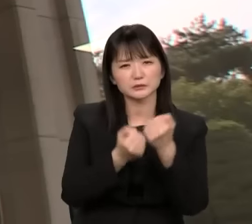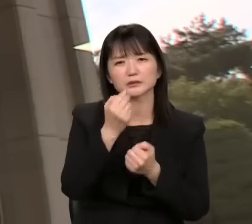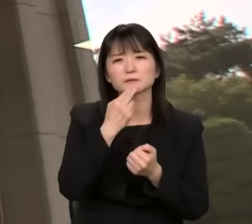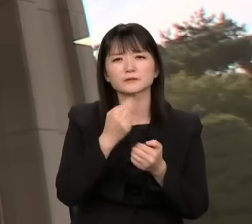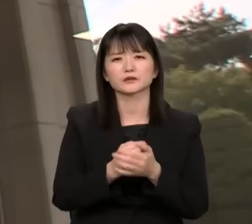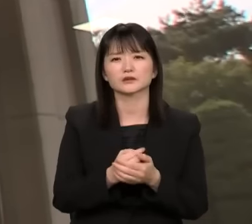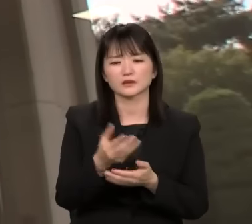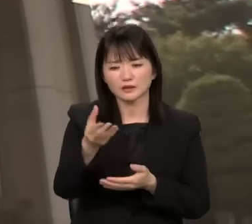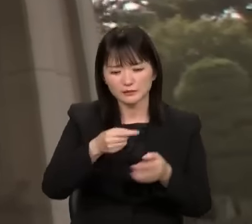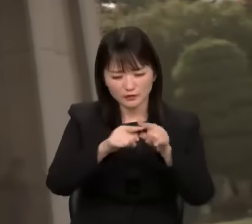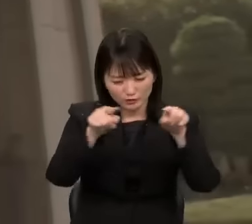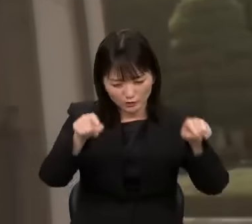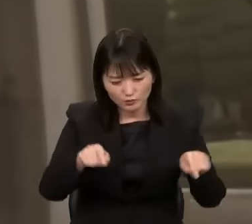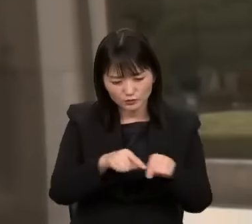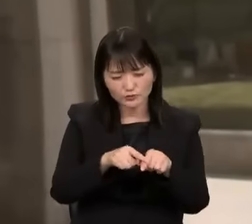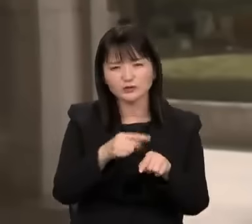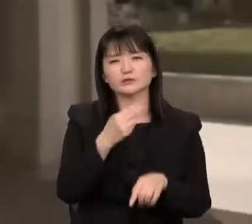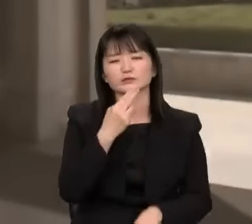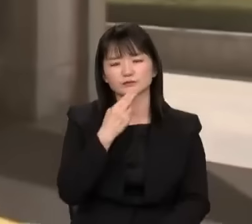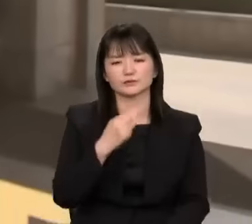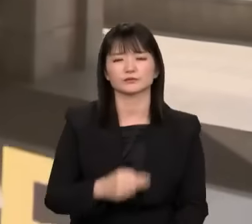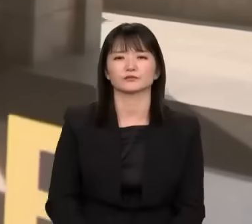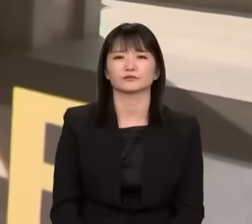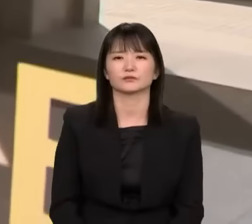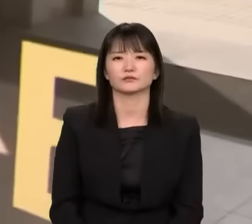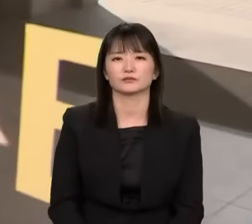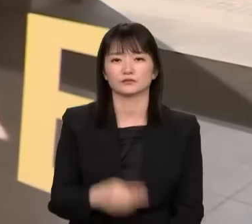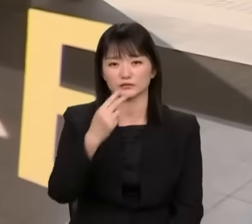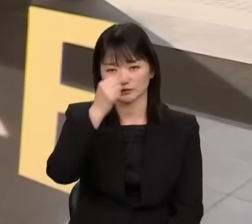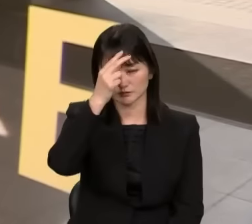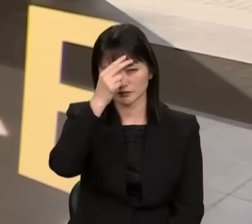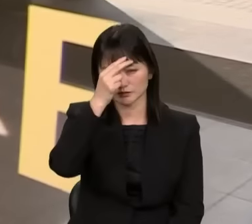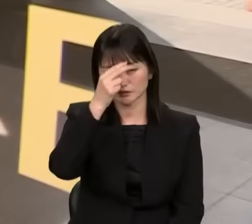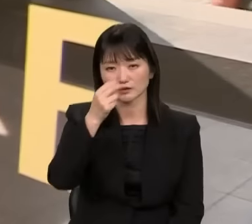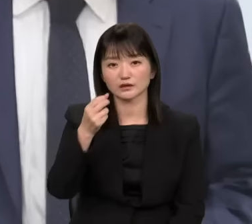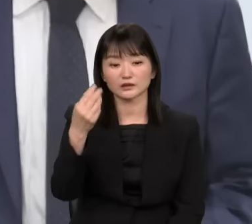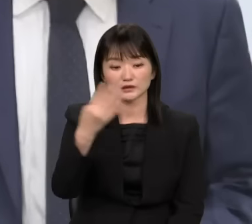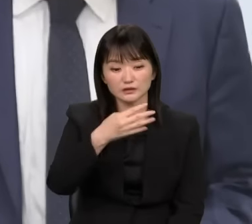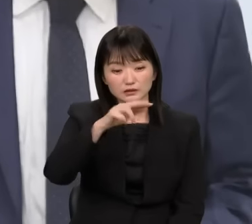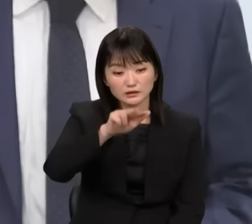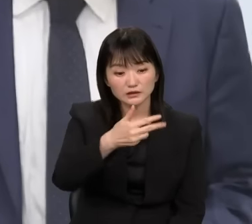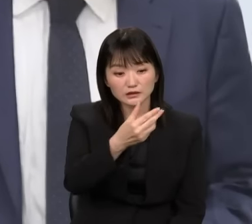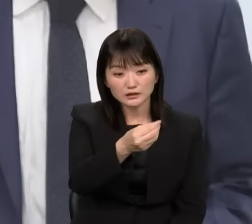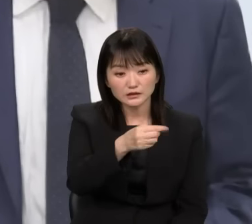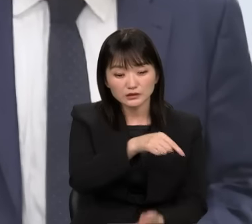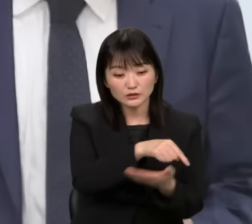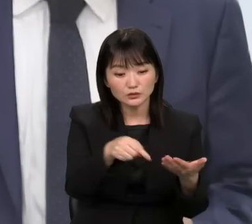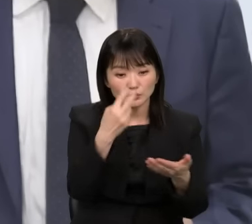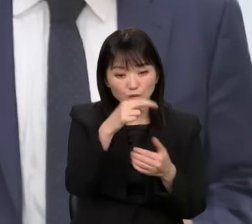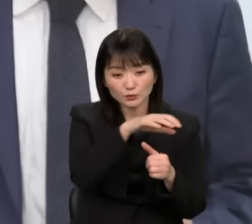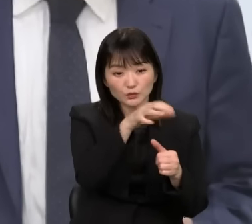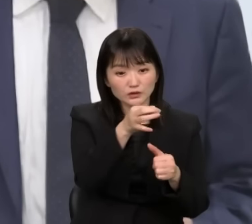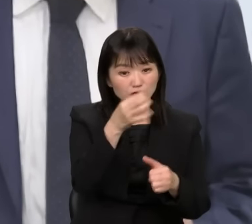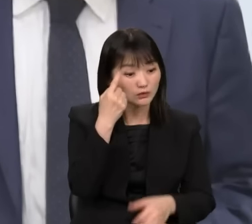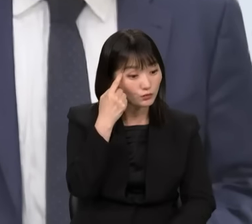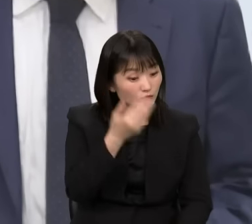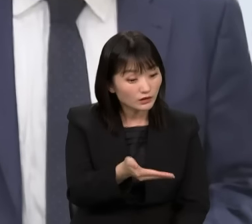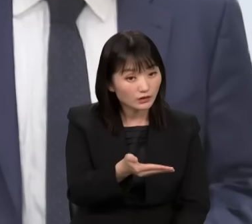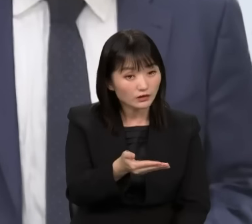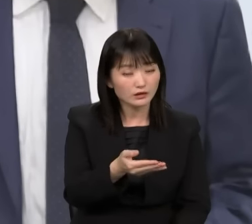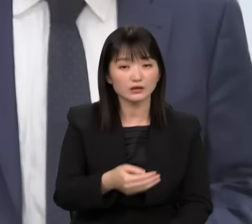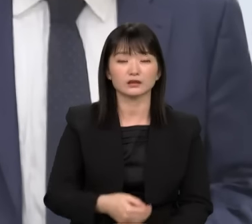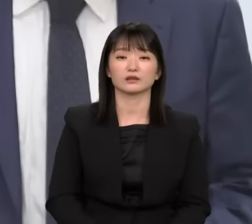차용증도 따로 없었다고 말했습니다 그러자 검찰은 다시 4,700만 원이 손실보전금 아니냐고 직접